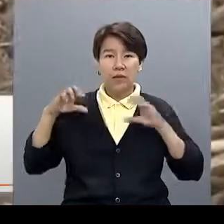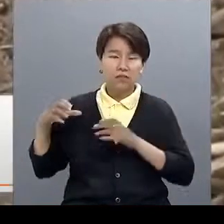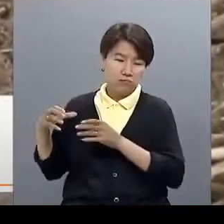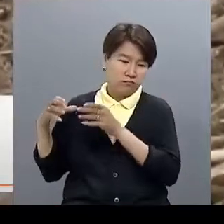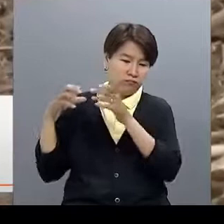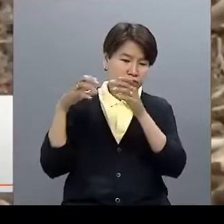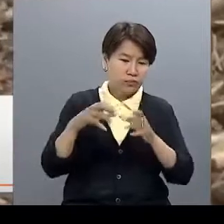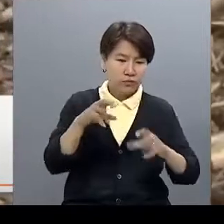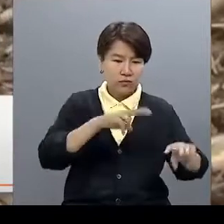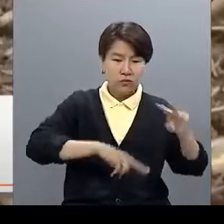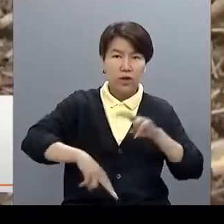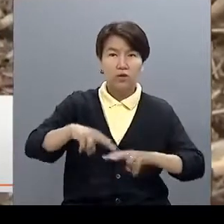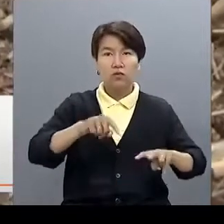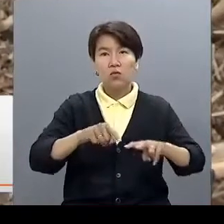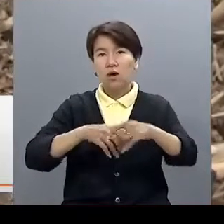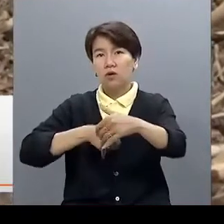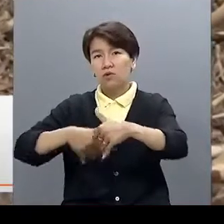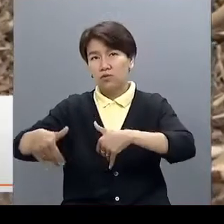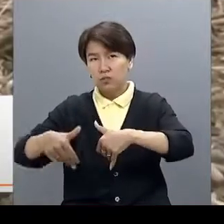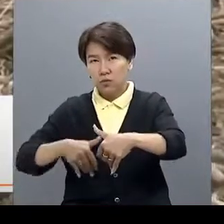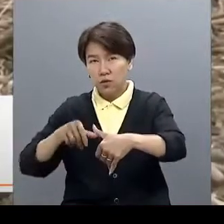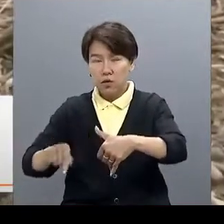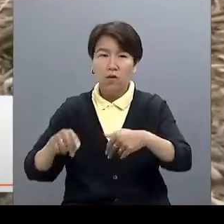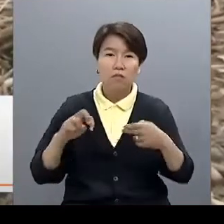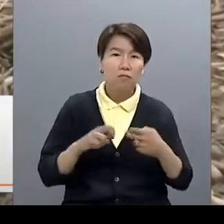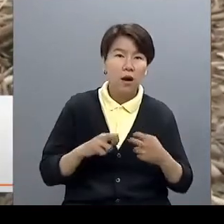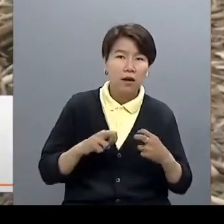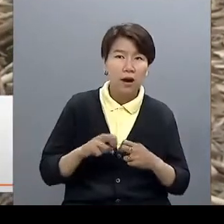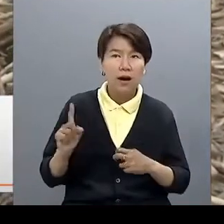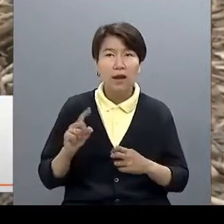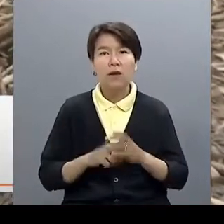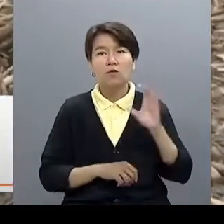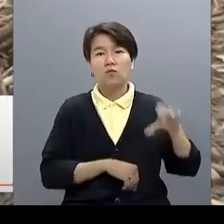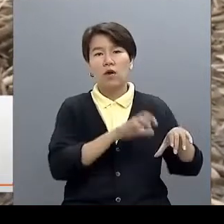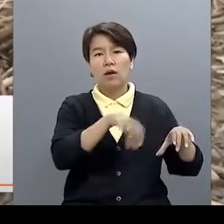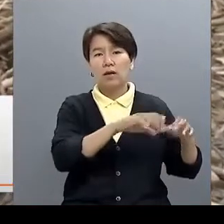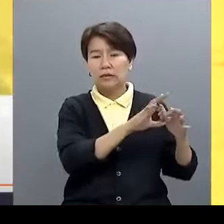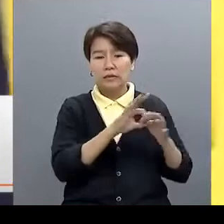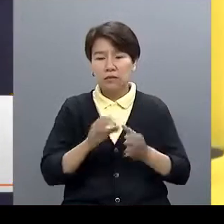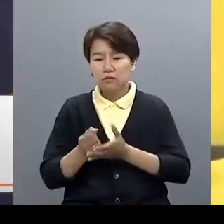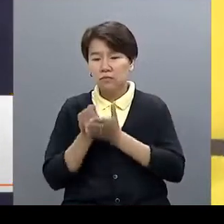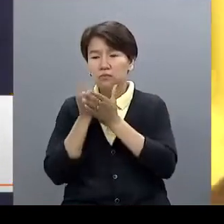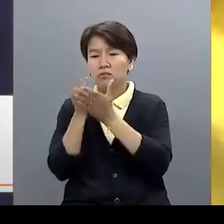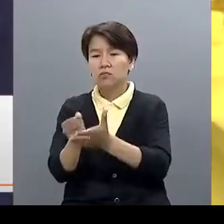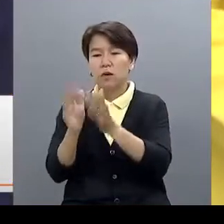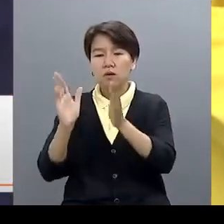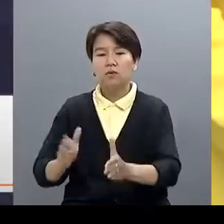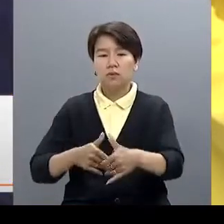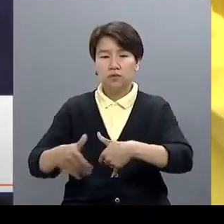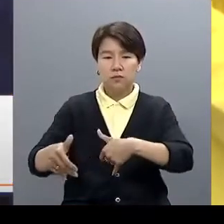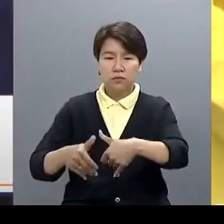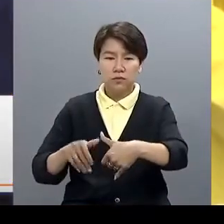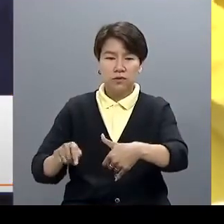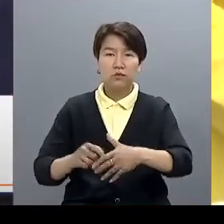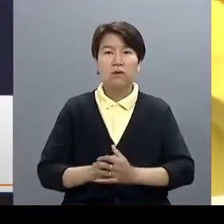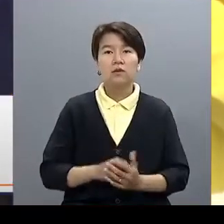ความเดือดร้อนของประชาชนพร้อมทั้งสั่งการให้ทุกหน่วยงานที่เกี่ยวข้องไปช่วยเหลือประชาชนนะคะเหตุการณ์ครั้งนี้เนี่ยโชคดีไม่มี